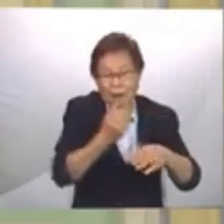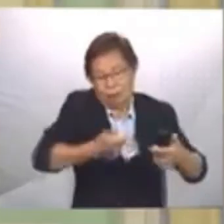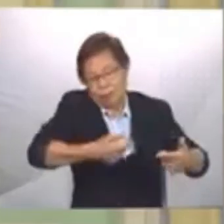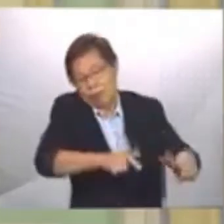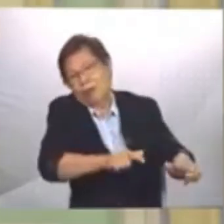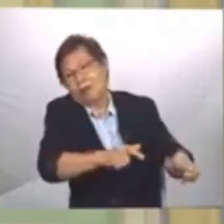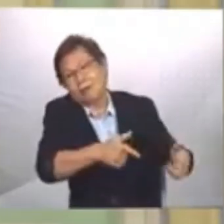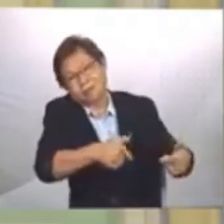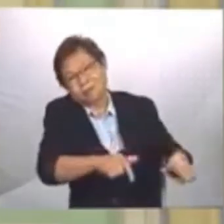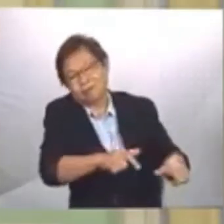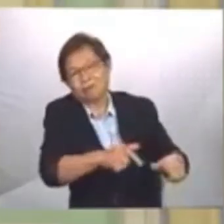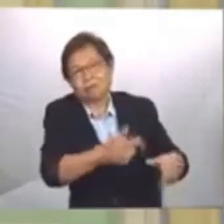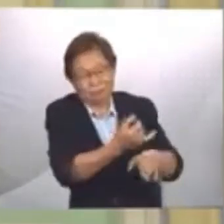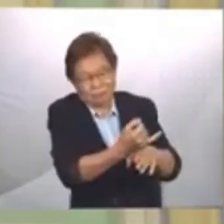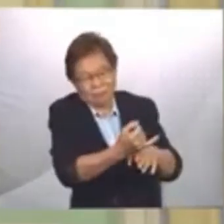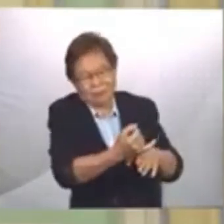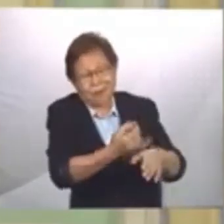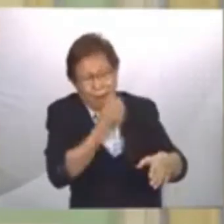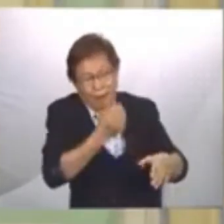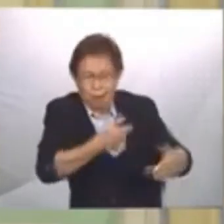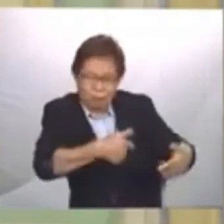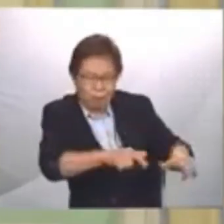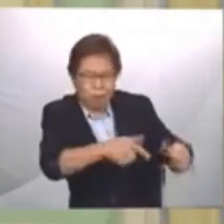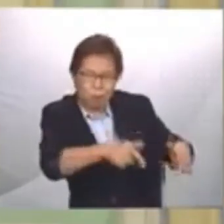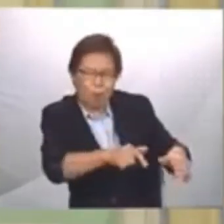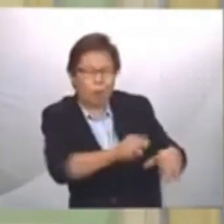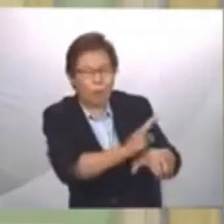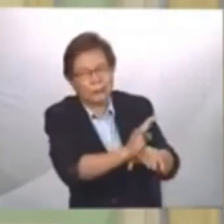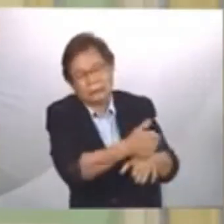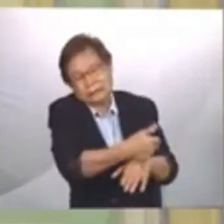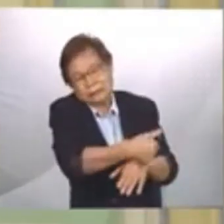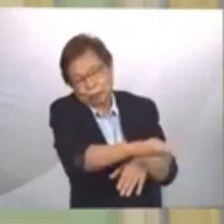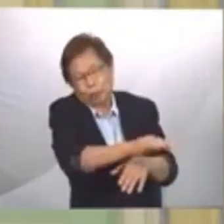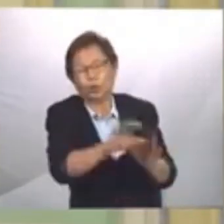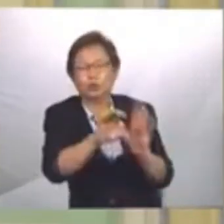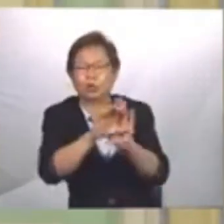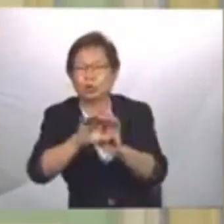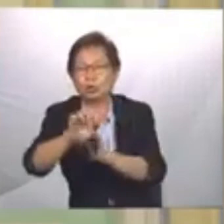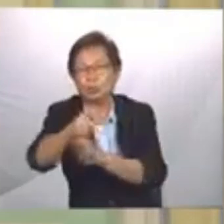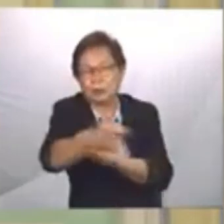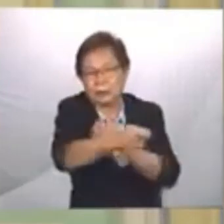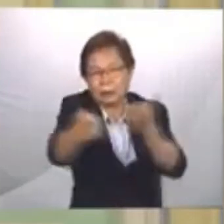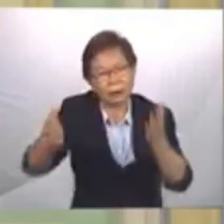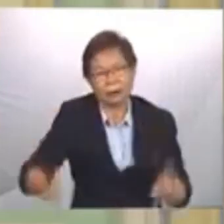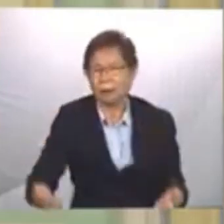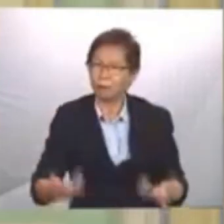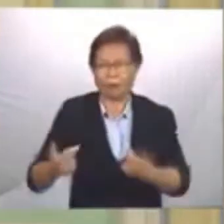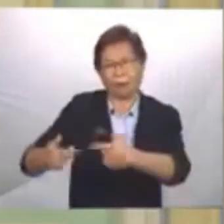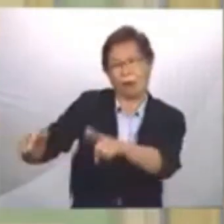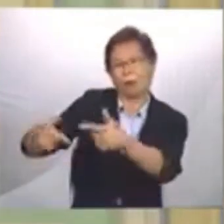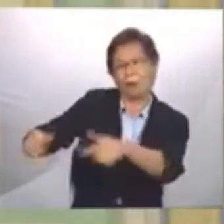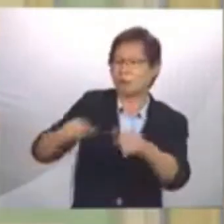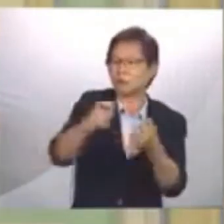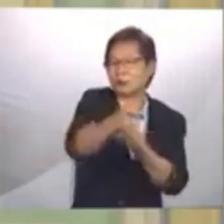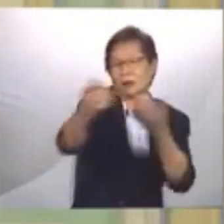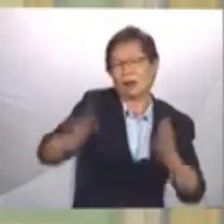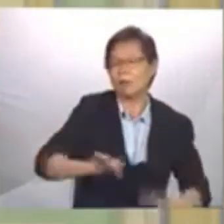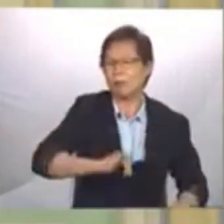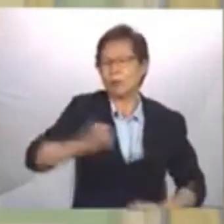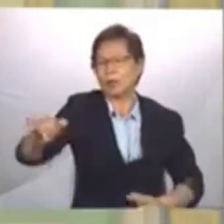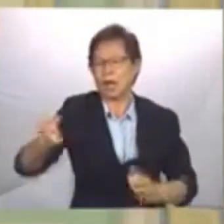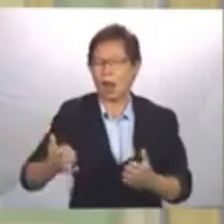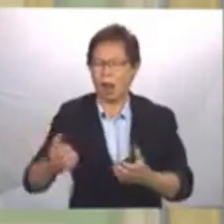kita benarkan untuk meneruskan tugasan mereka. Misalnya nelayan, tidak ada halangan untuk nelayan ke